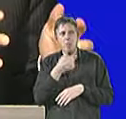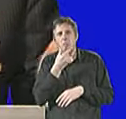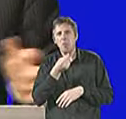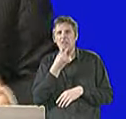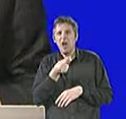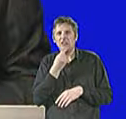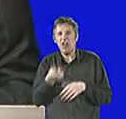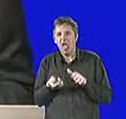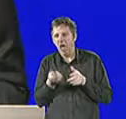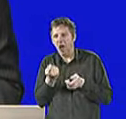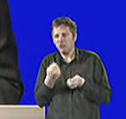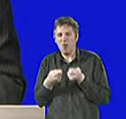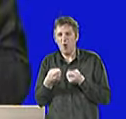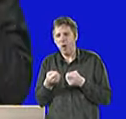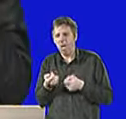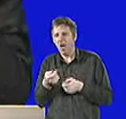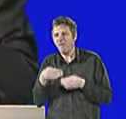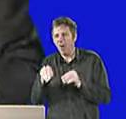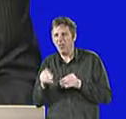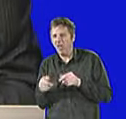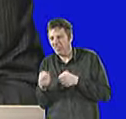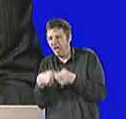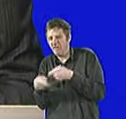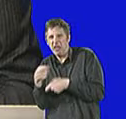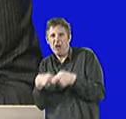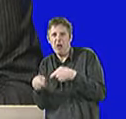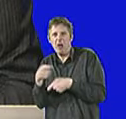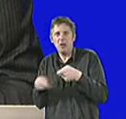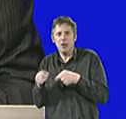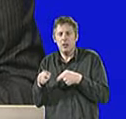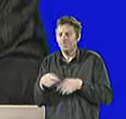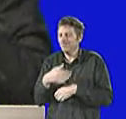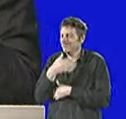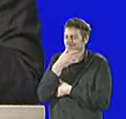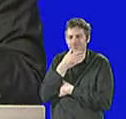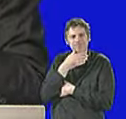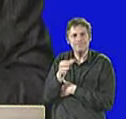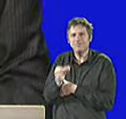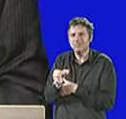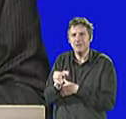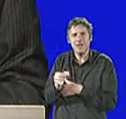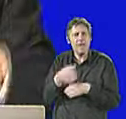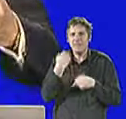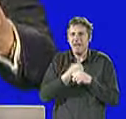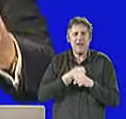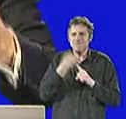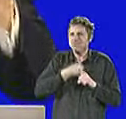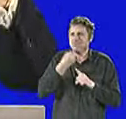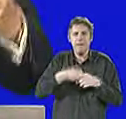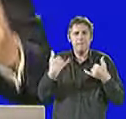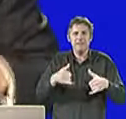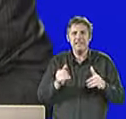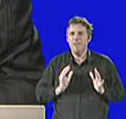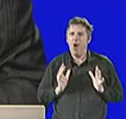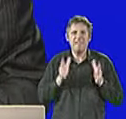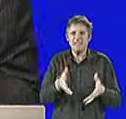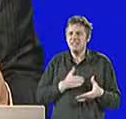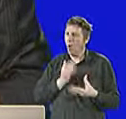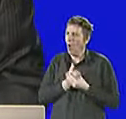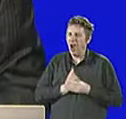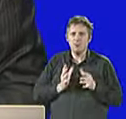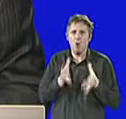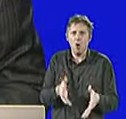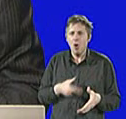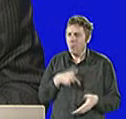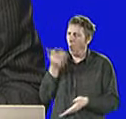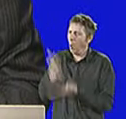gagner en trafiquant. Je mesure ce qu'il reste à faire. Je mesure ce qu'il faut d'investissement et d'engagement pour